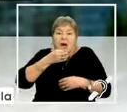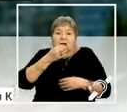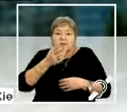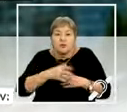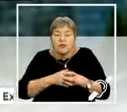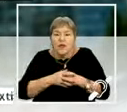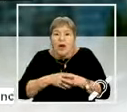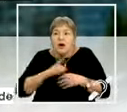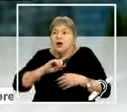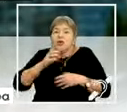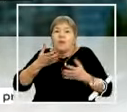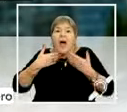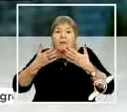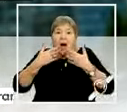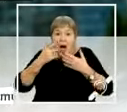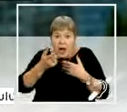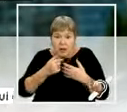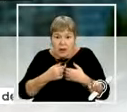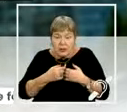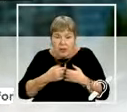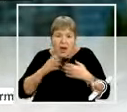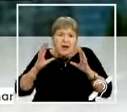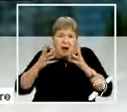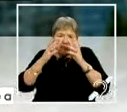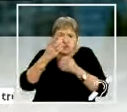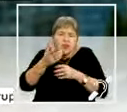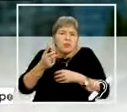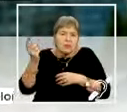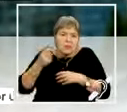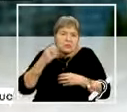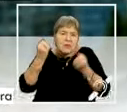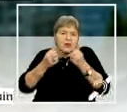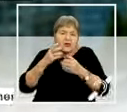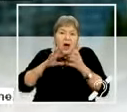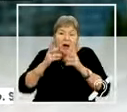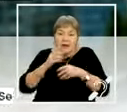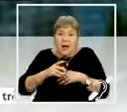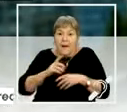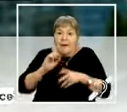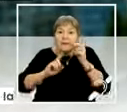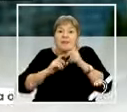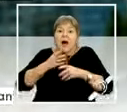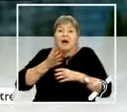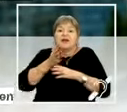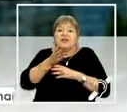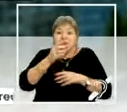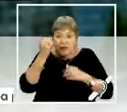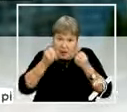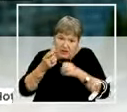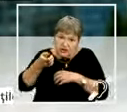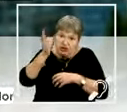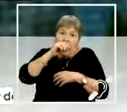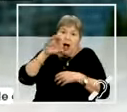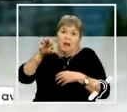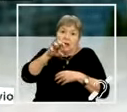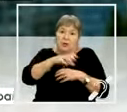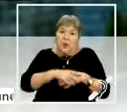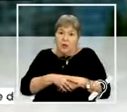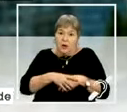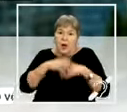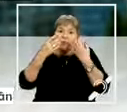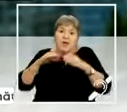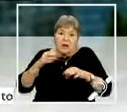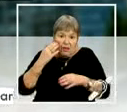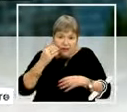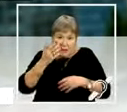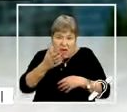mă sufoc, nu mi-au dat foc. Dacă trimiteam echipaje în altă stradă, în altă zonă, era fatal pentru ea. Fiind